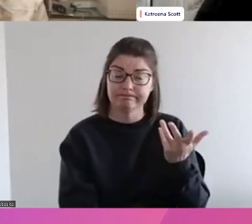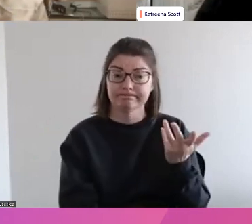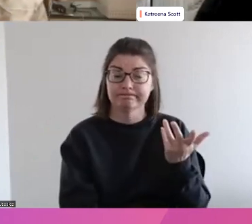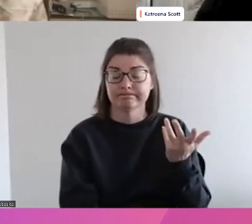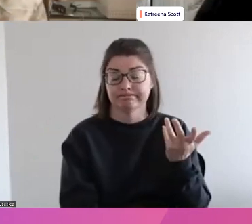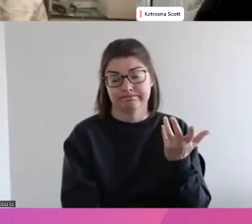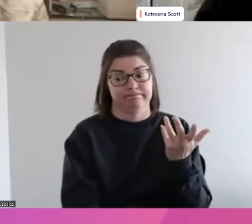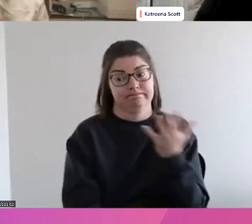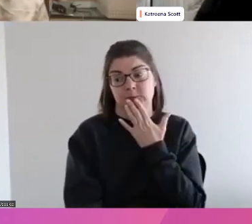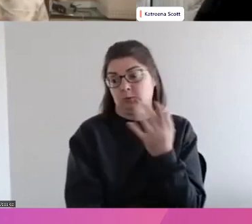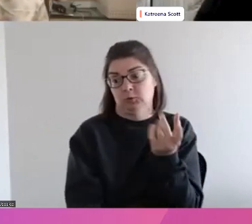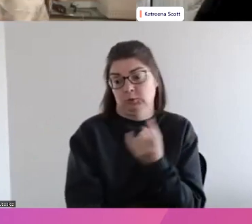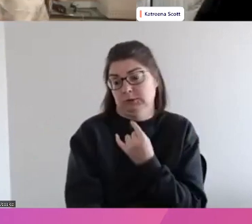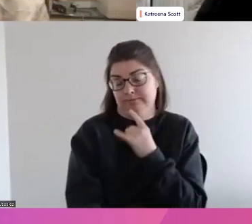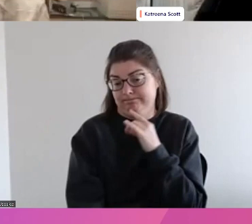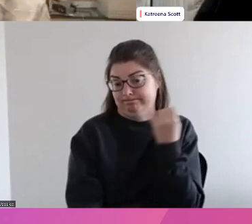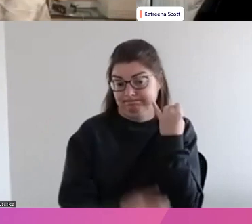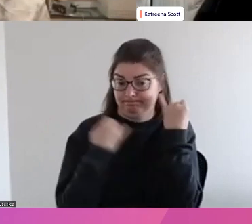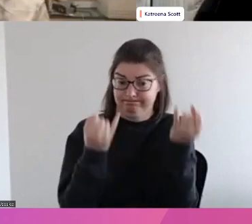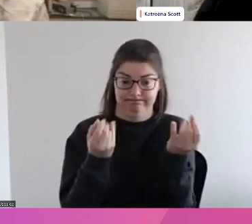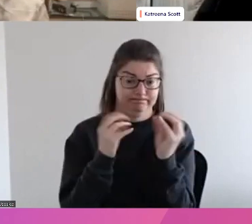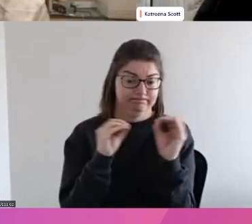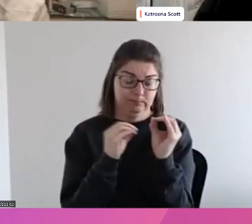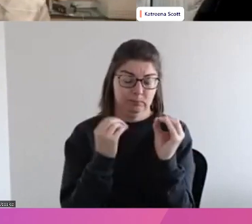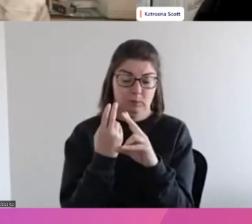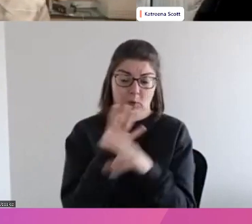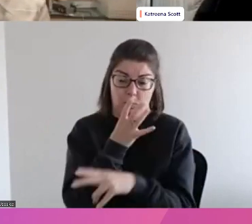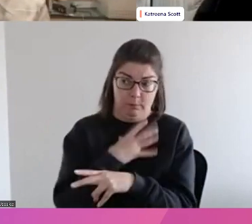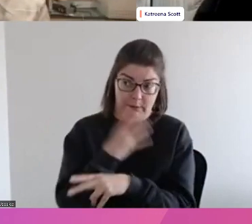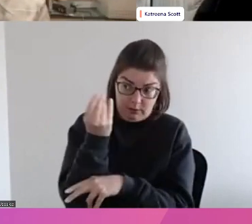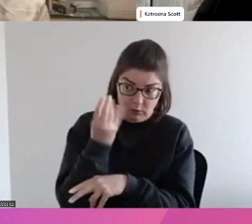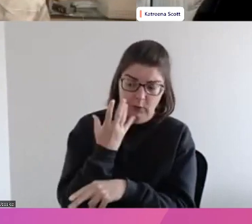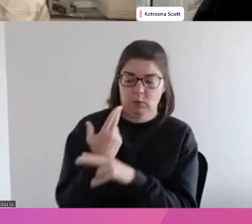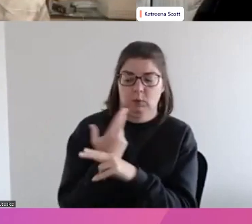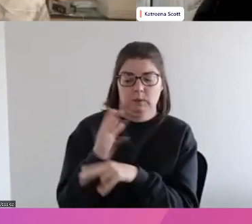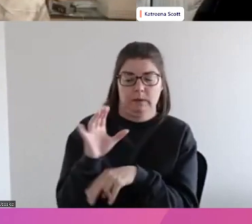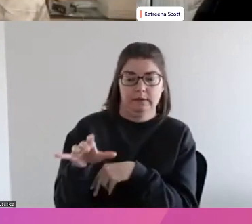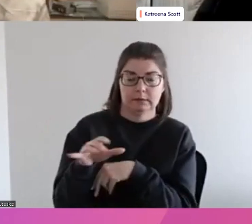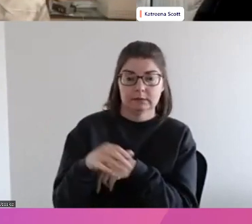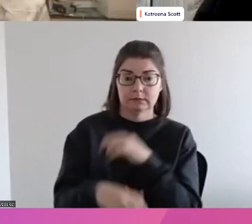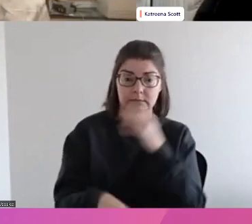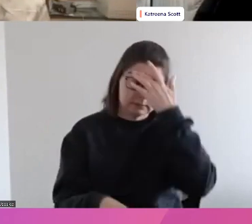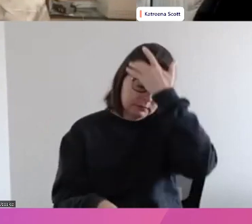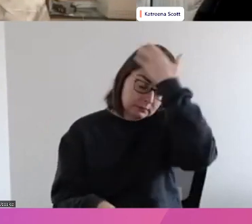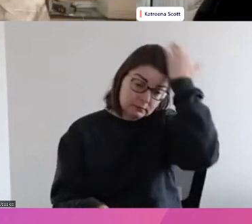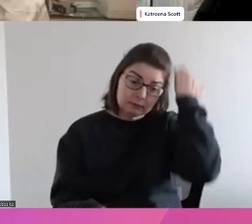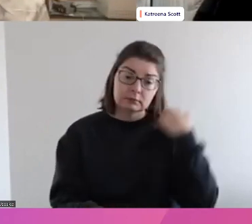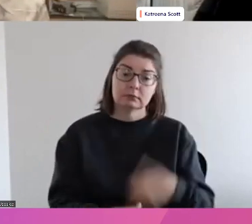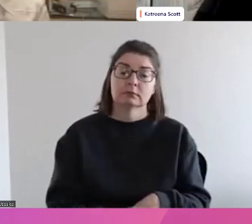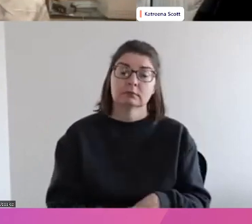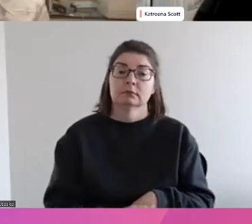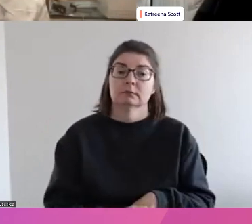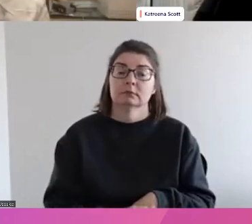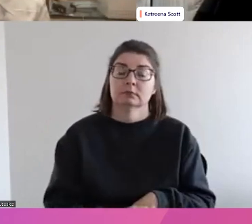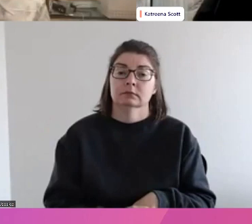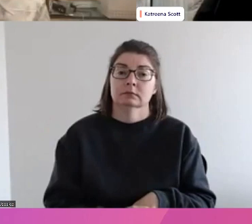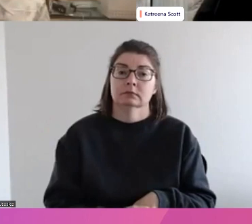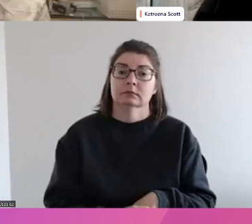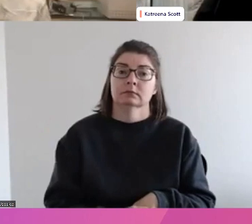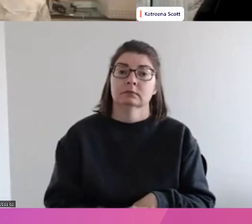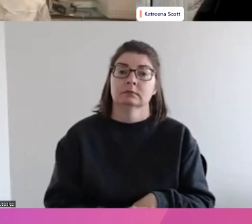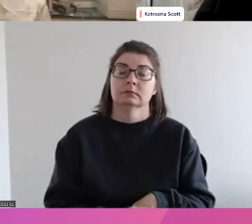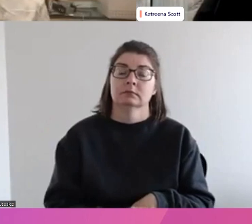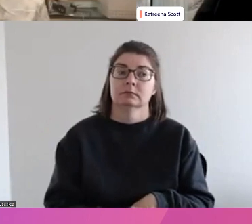on ne le sait pas parce qu'on a utilisé la définition que les femmes nous ont proposée. Elles n'ont